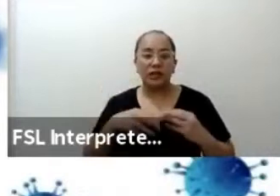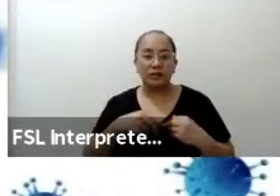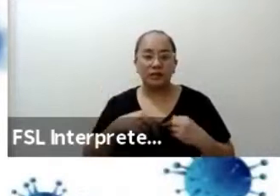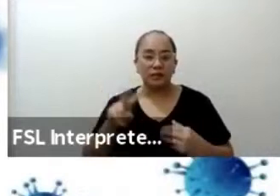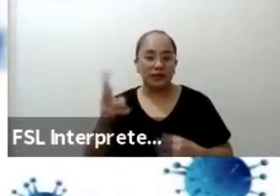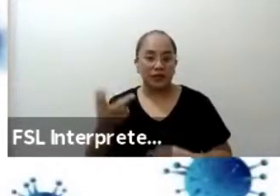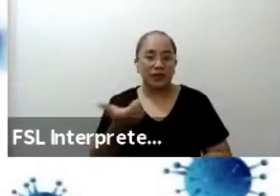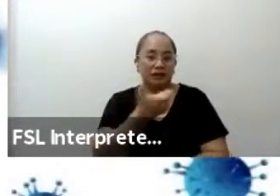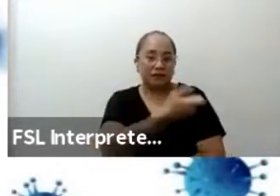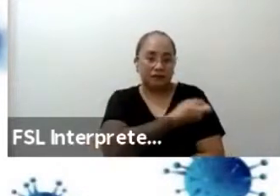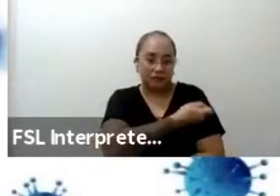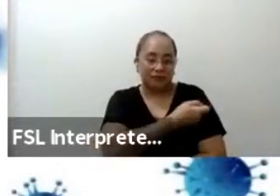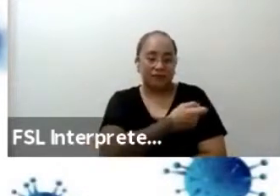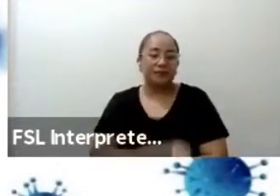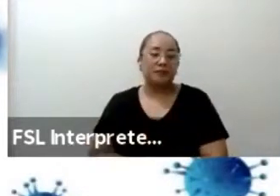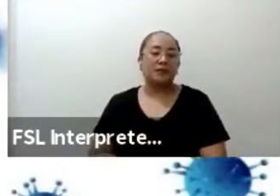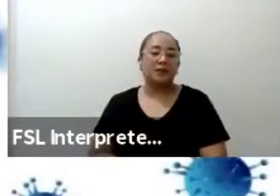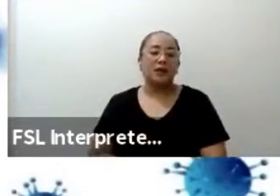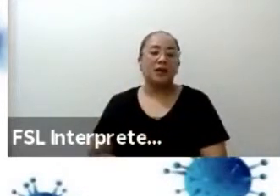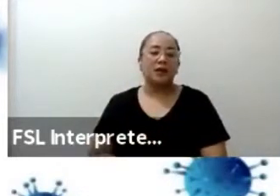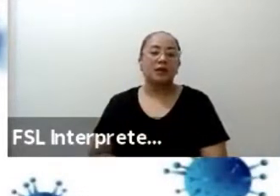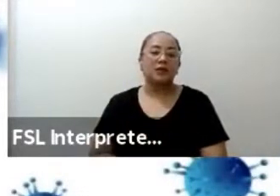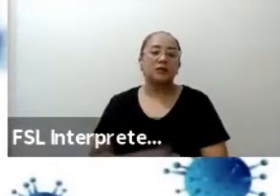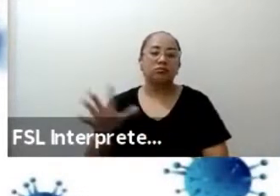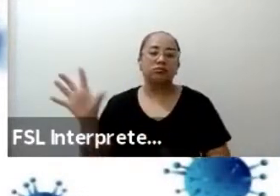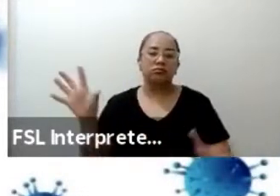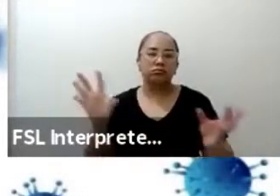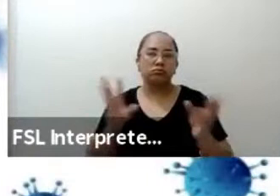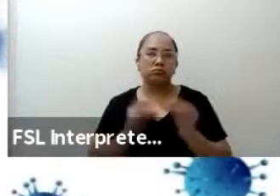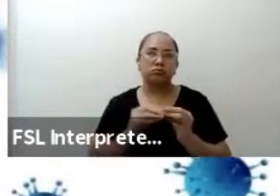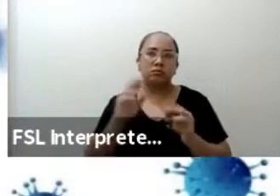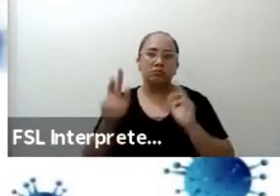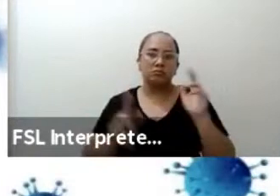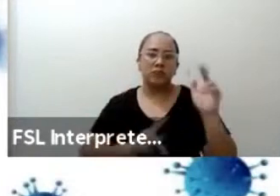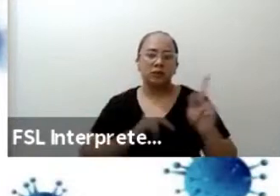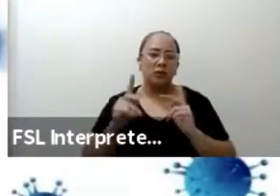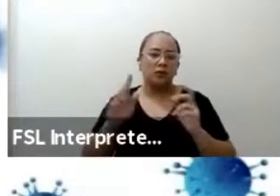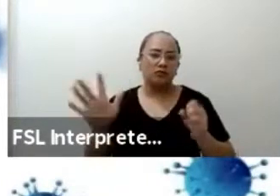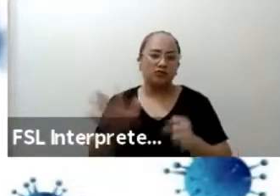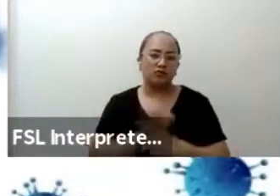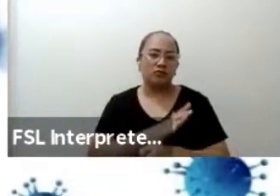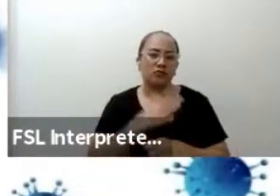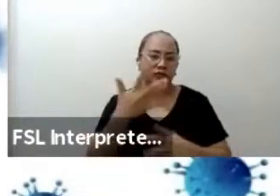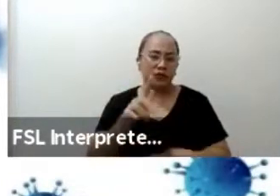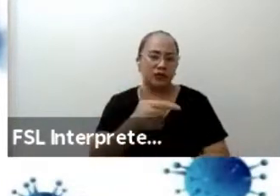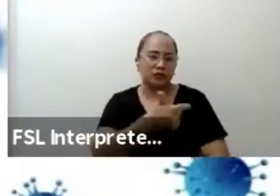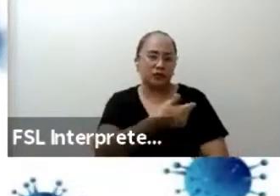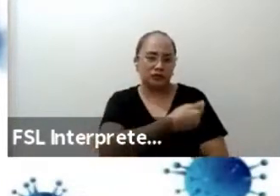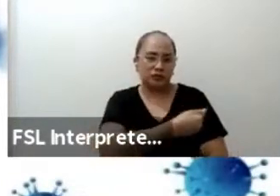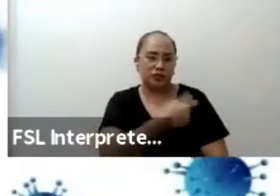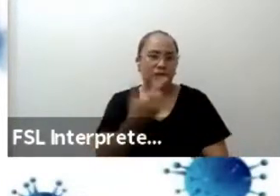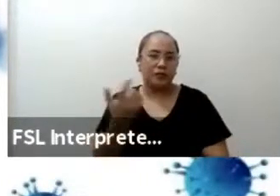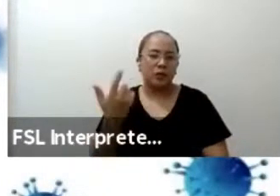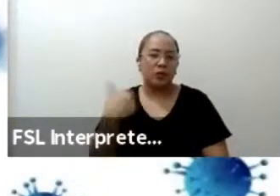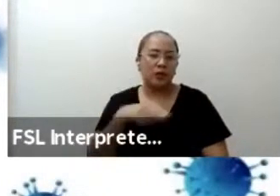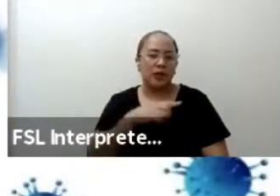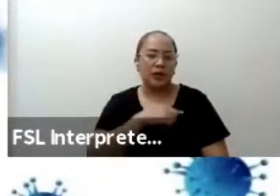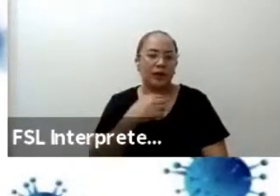second dose. As a percentage of the population fully vaccinated, we